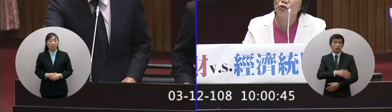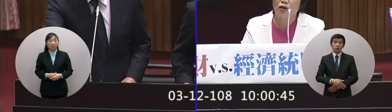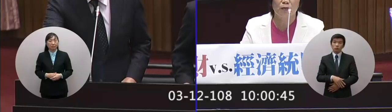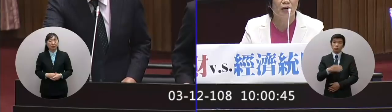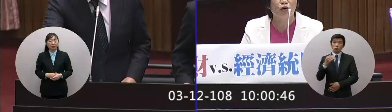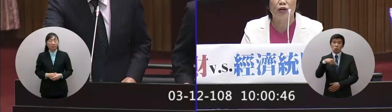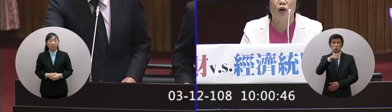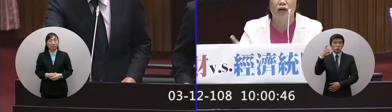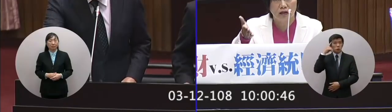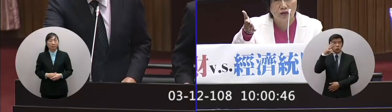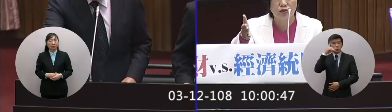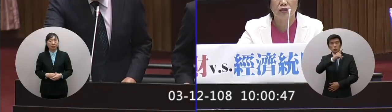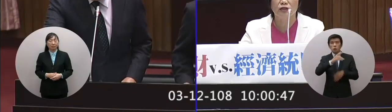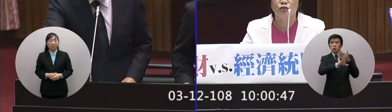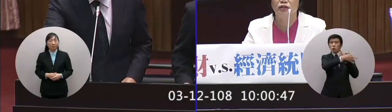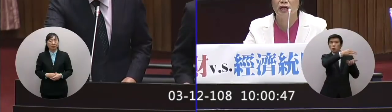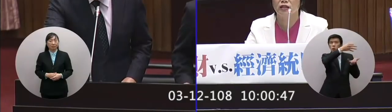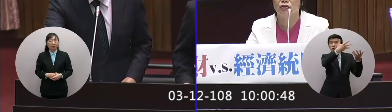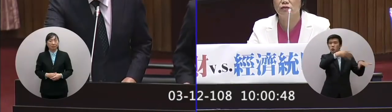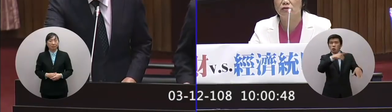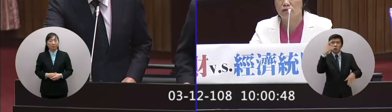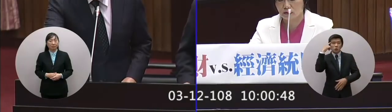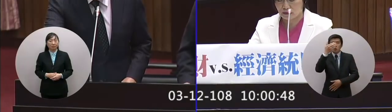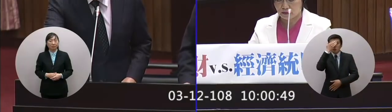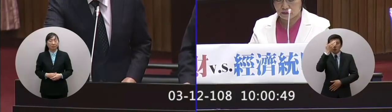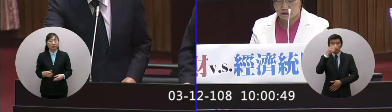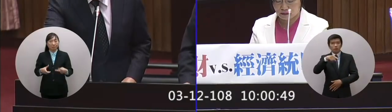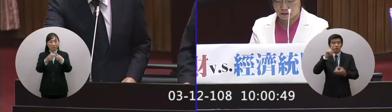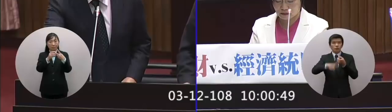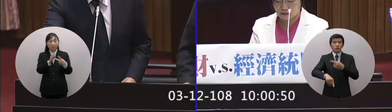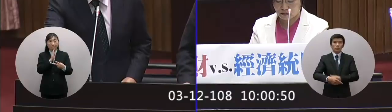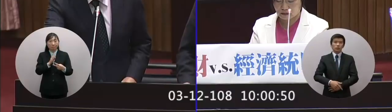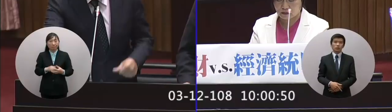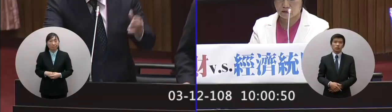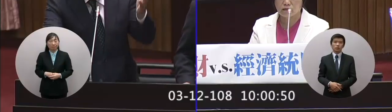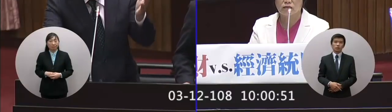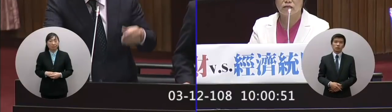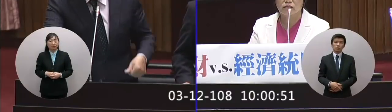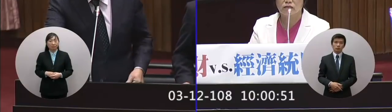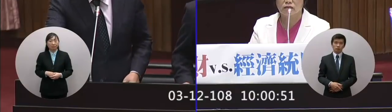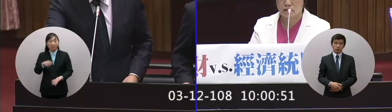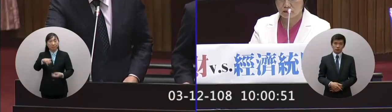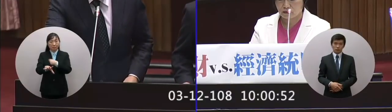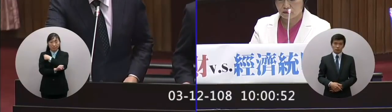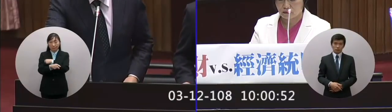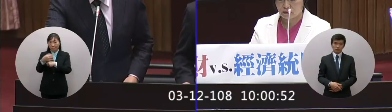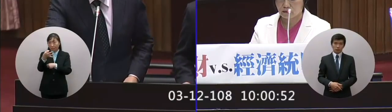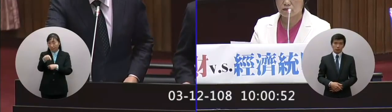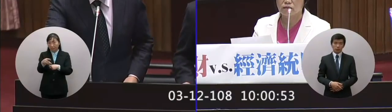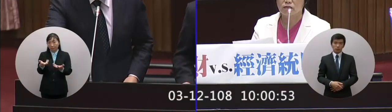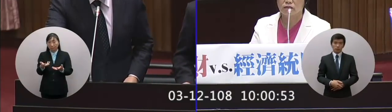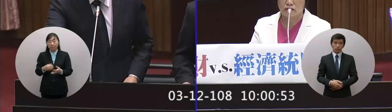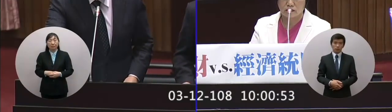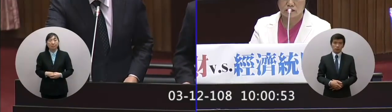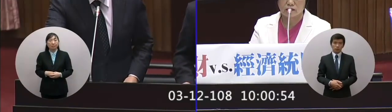存底嫌太高，我嘛感觉怪怪。所以来注意，请继续。 第二个部分就是说，提到这个基金的部分，那因为